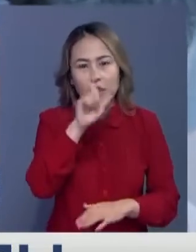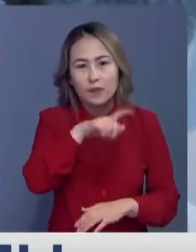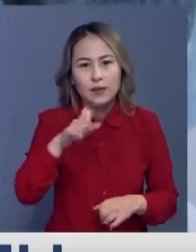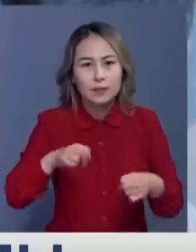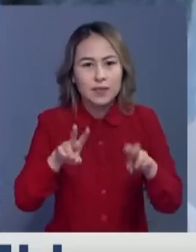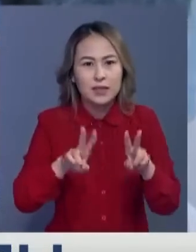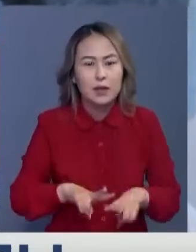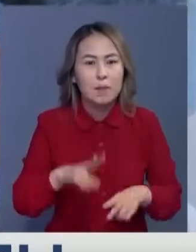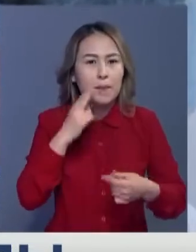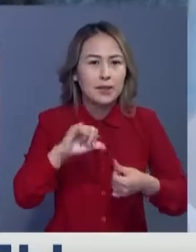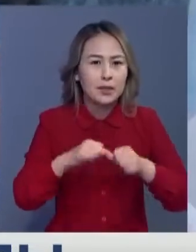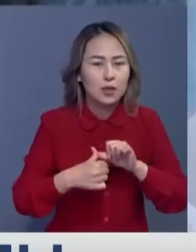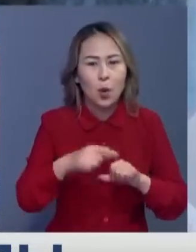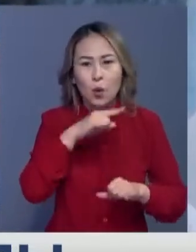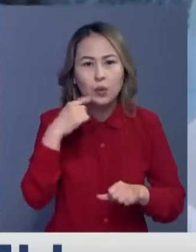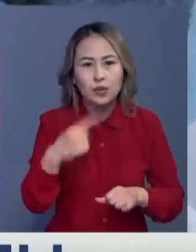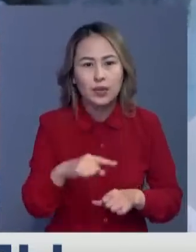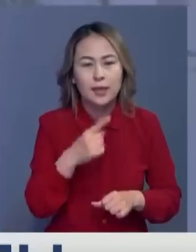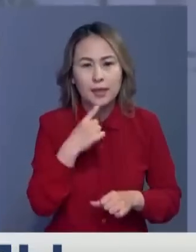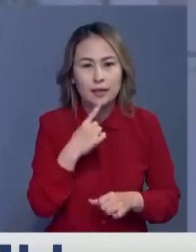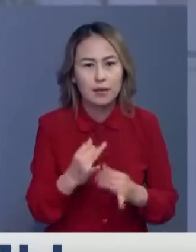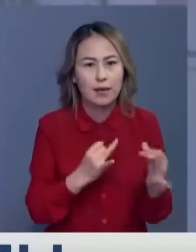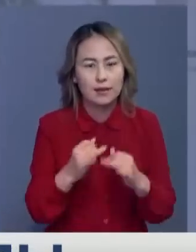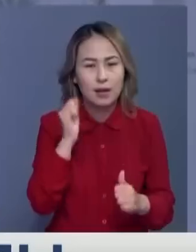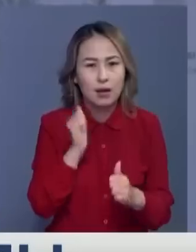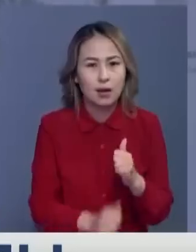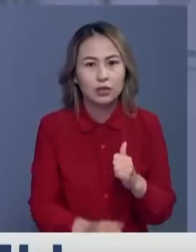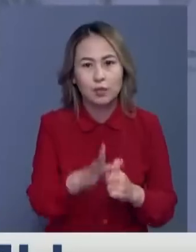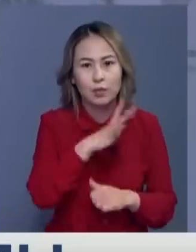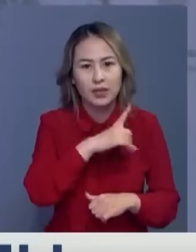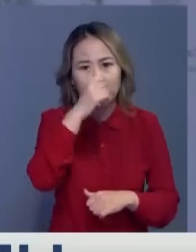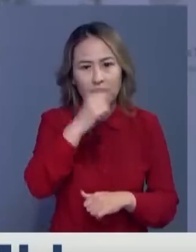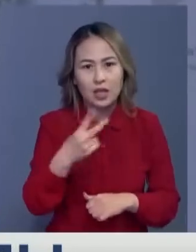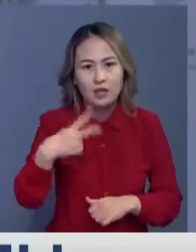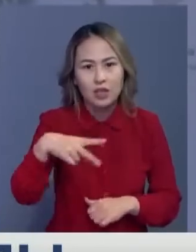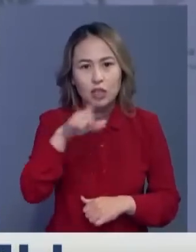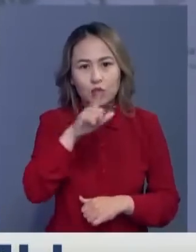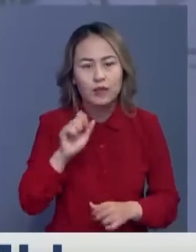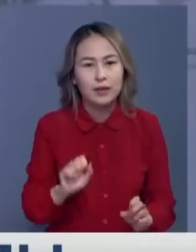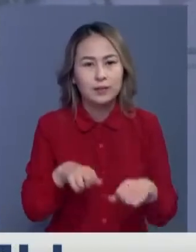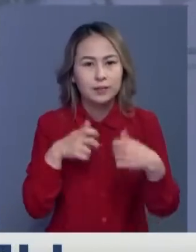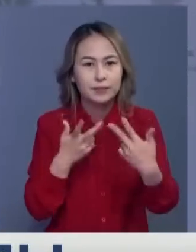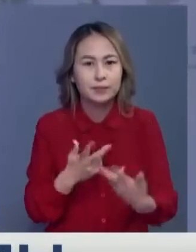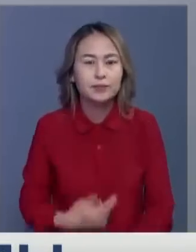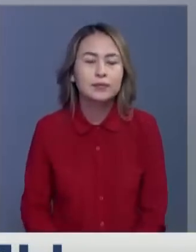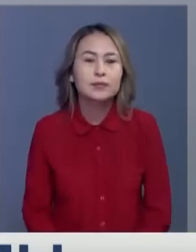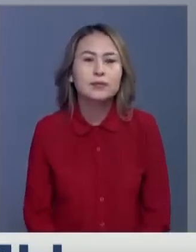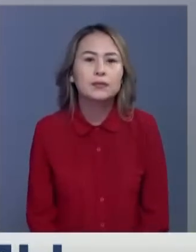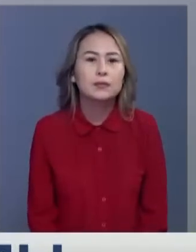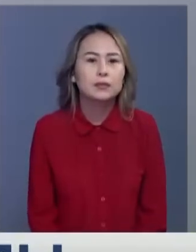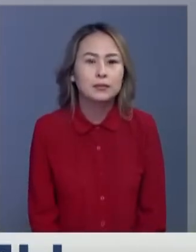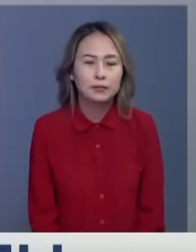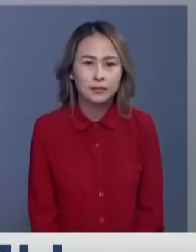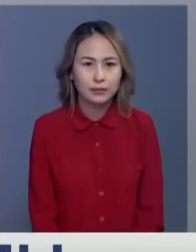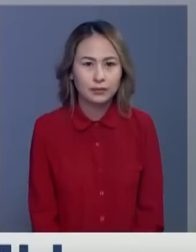маманы өзбек һәм орыс тілдерінде ақыл кеңес береді. Әр біреуі күніне 20 адам қабылдайтын көрінеді. Өзбекстан астанасы Ташкенттен Жасын Біркенов